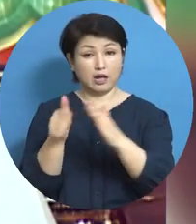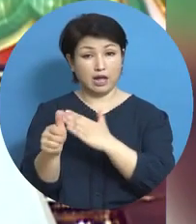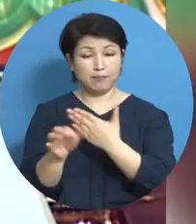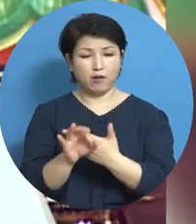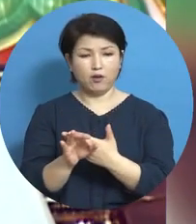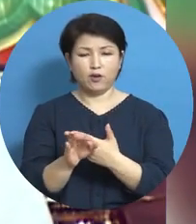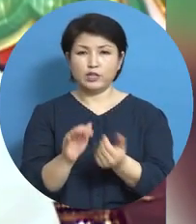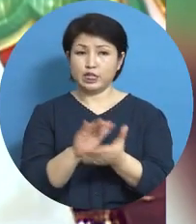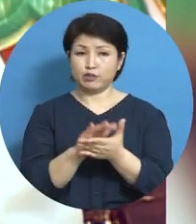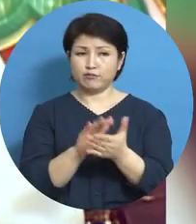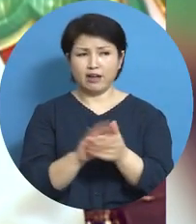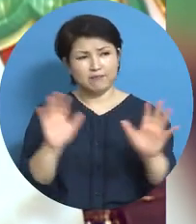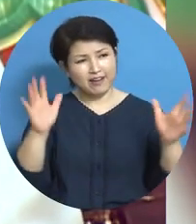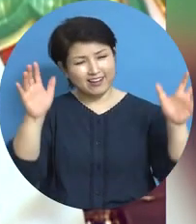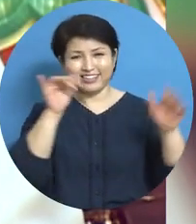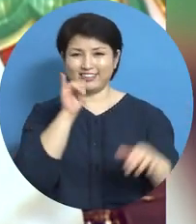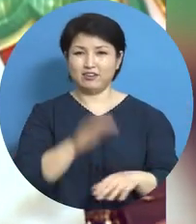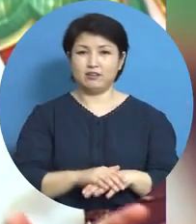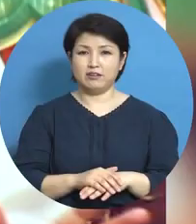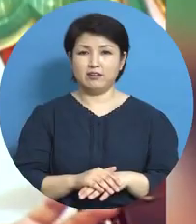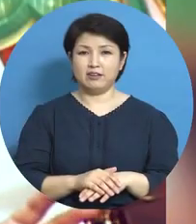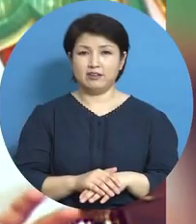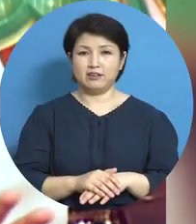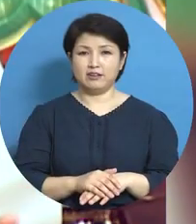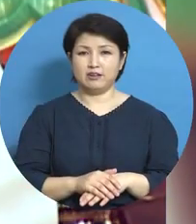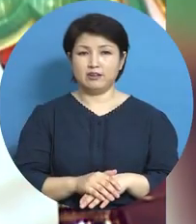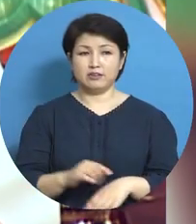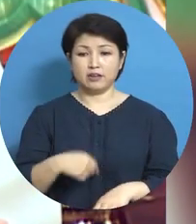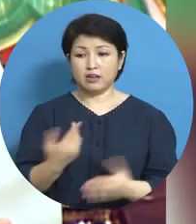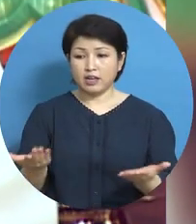참 환영을 했어요. 다른 일을 다 그만두고